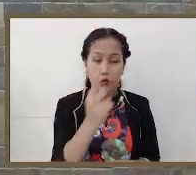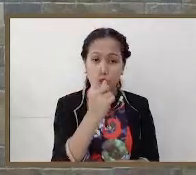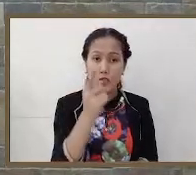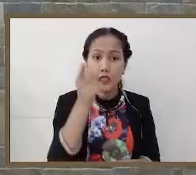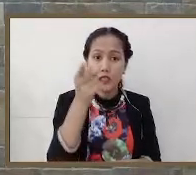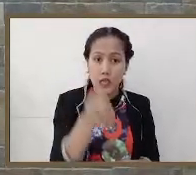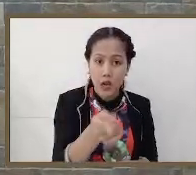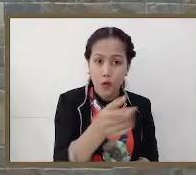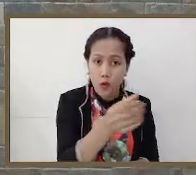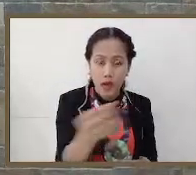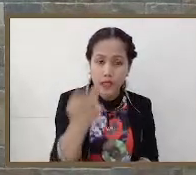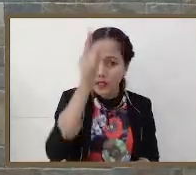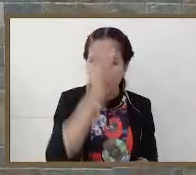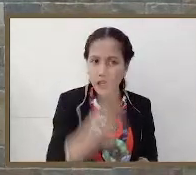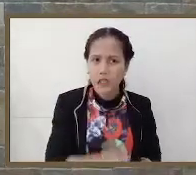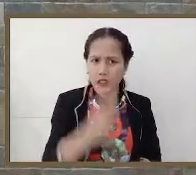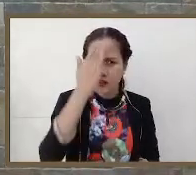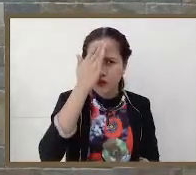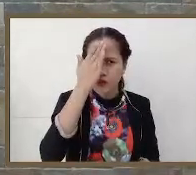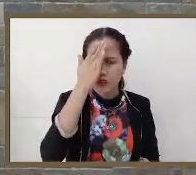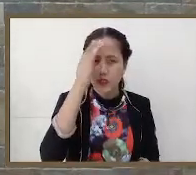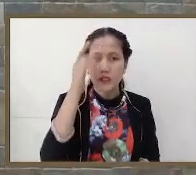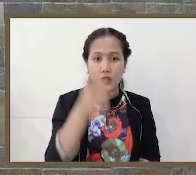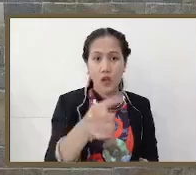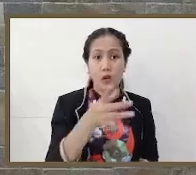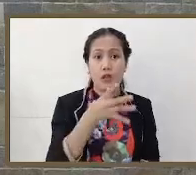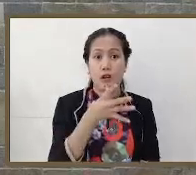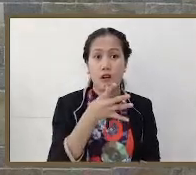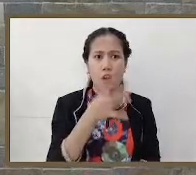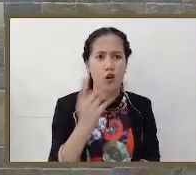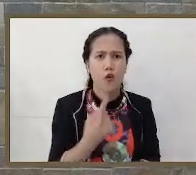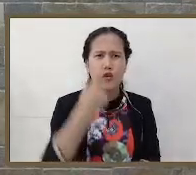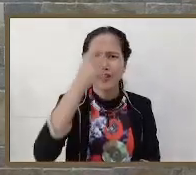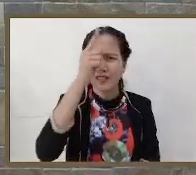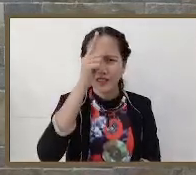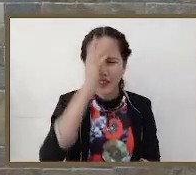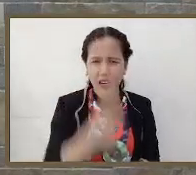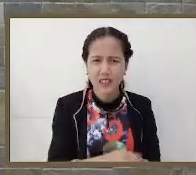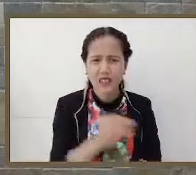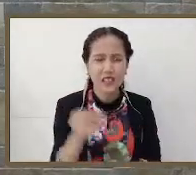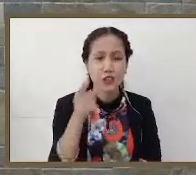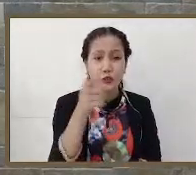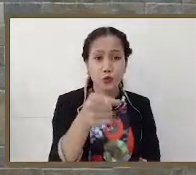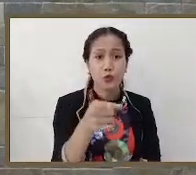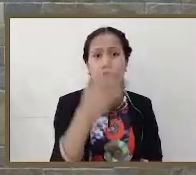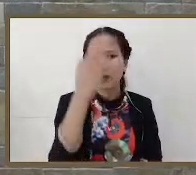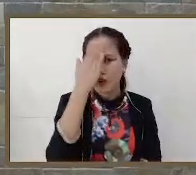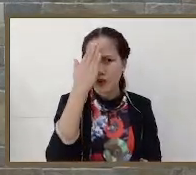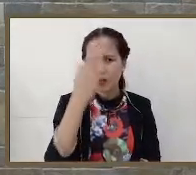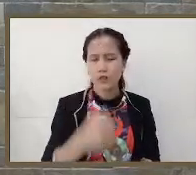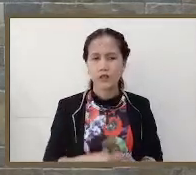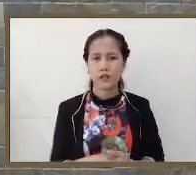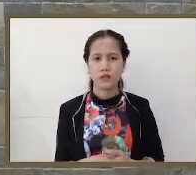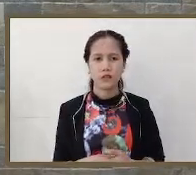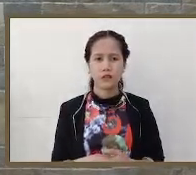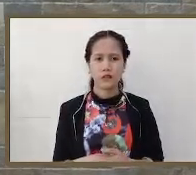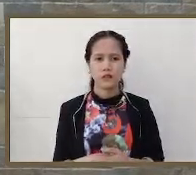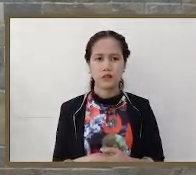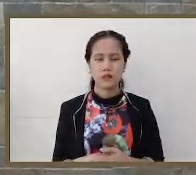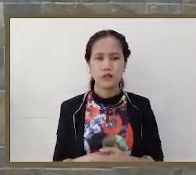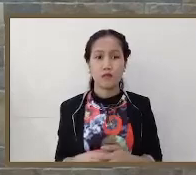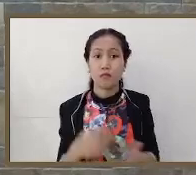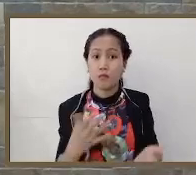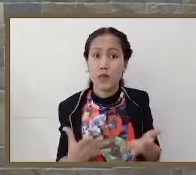bawat mga mothers, kayo lang po dalawa ng Diyos ang nakakaalam. Ang totoo, mga kapatid, at the end, bagamat may magkasama tayo, ang mag-asawa